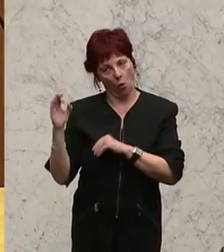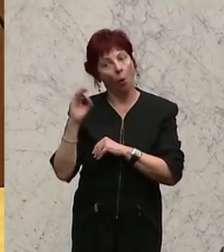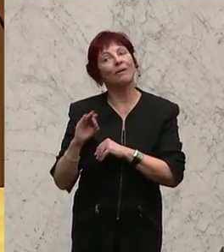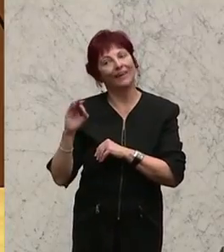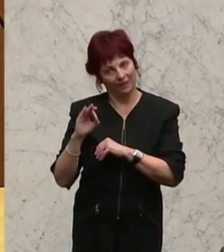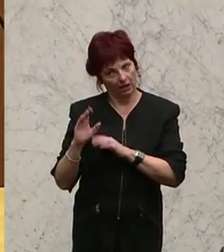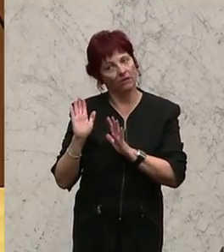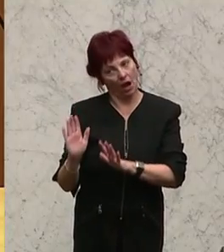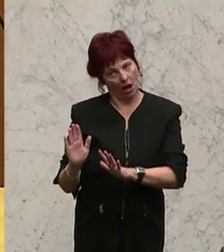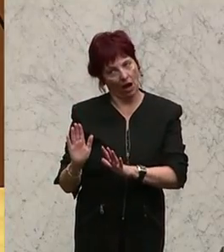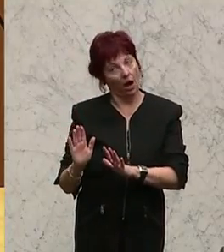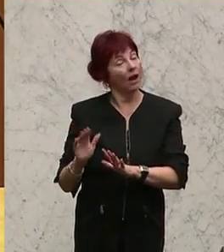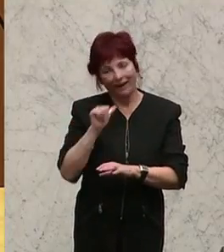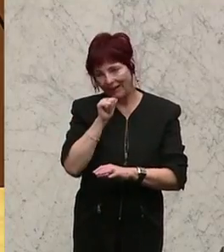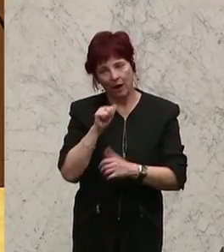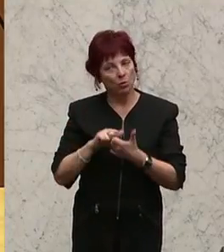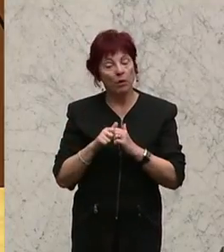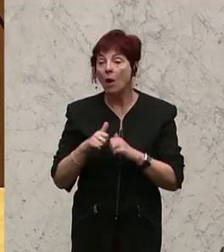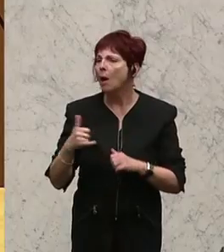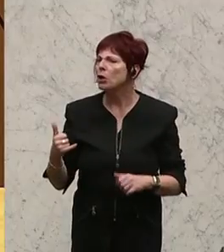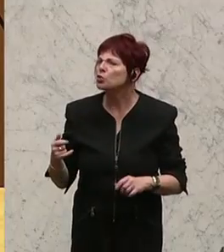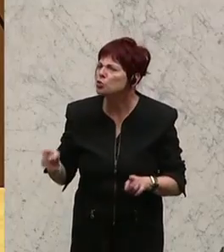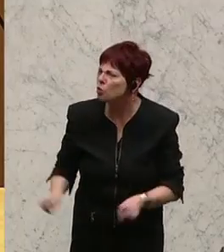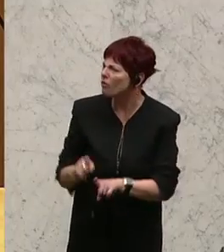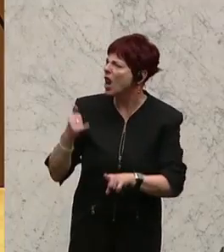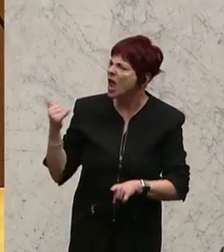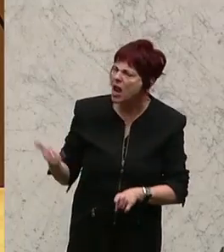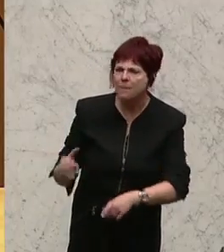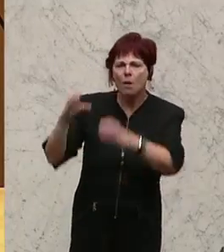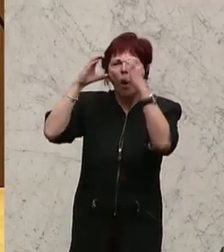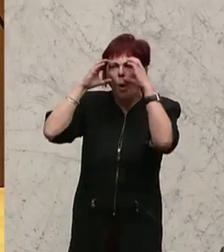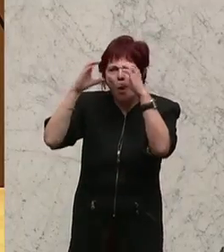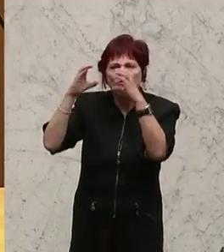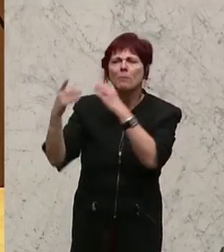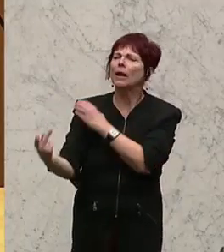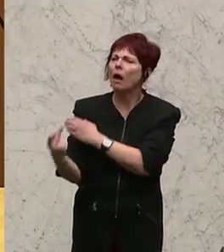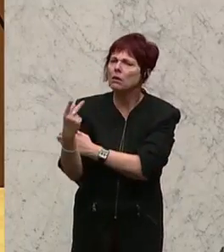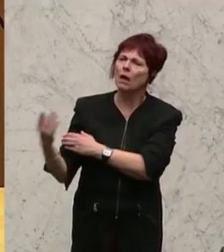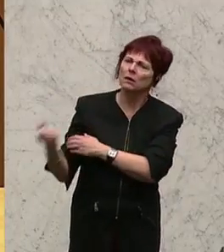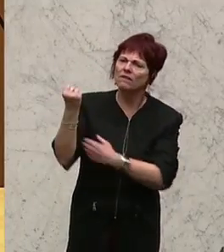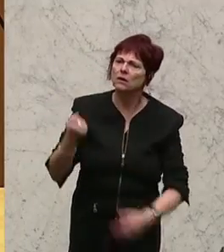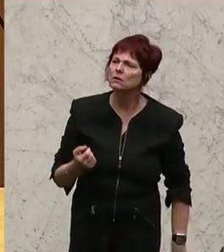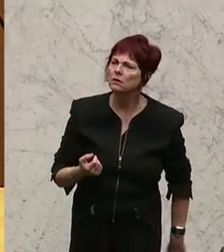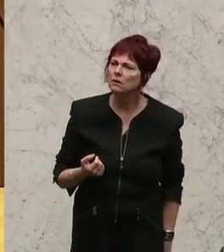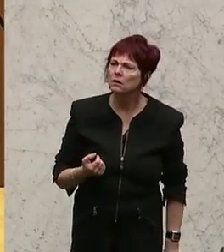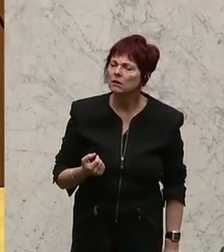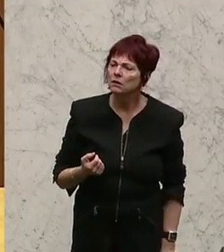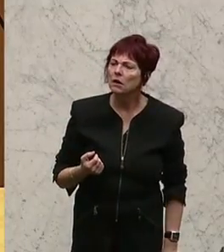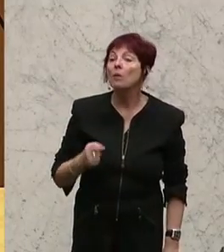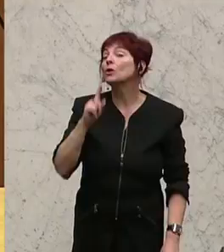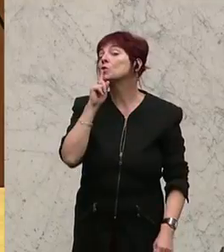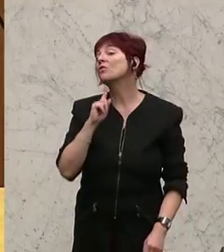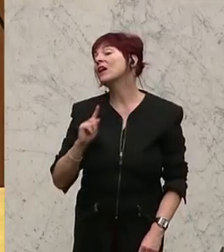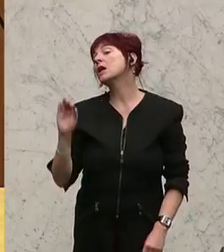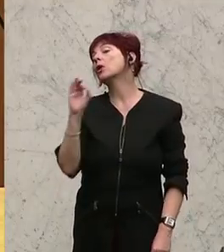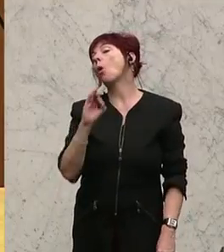zufälligerweise immer wieder der ÖVP-Kandidat. Weil er kann nur so jung sein, aber bevor er zu wenig Objektivierungspunkte